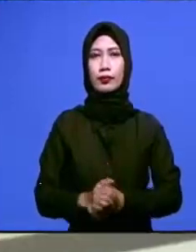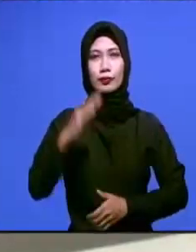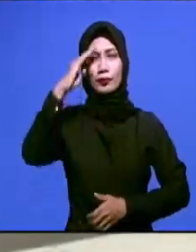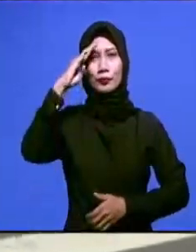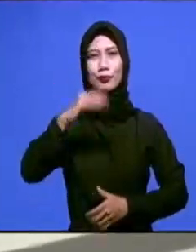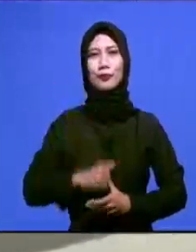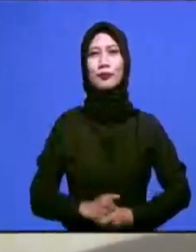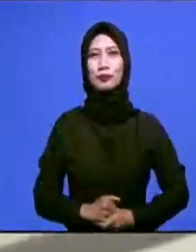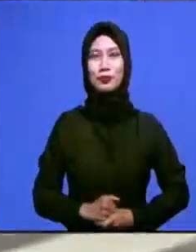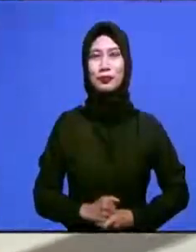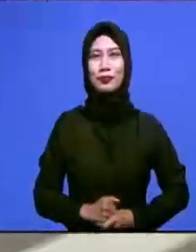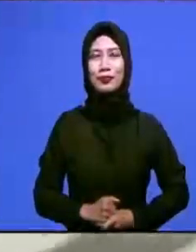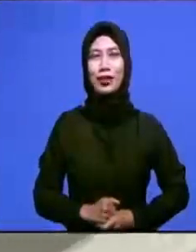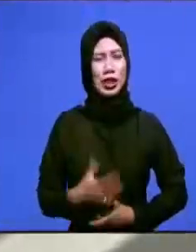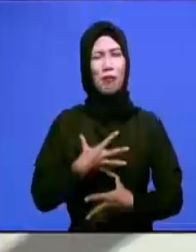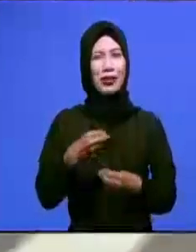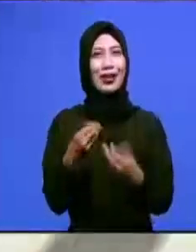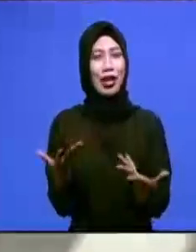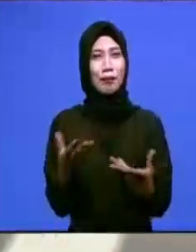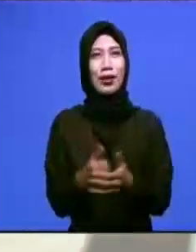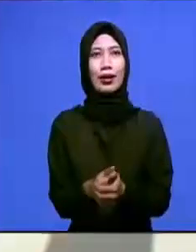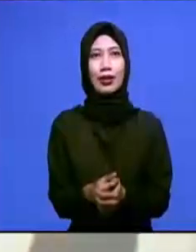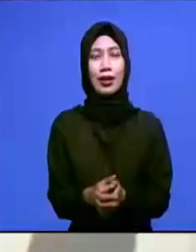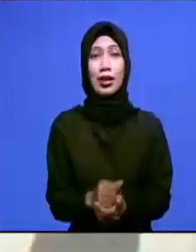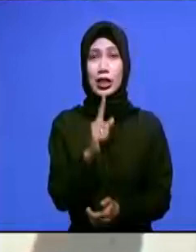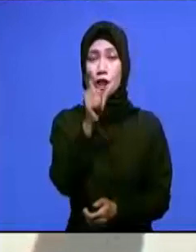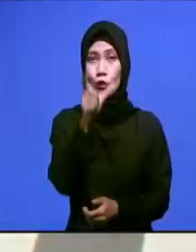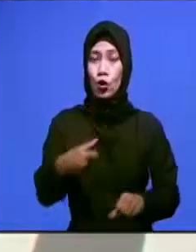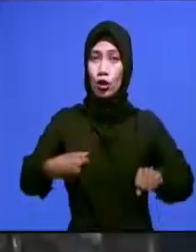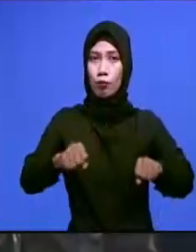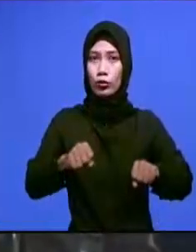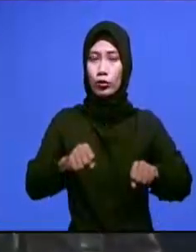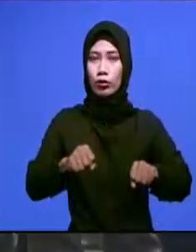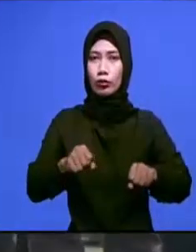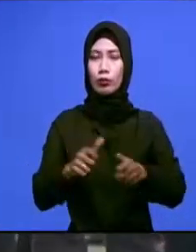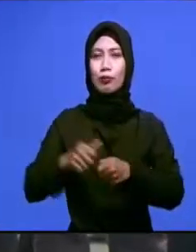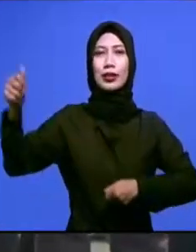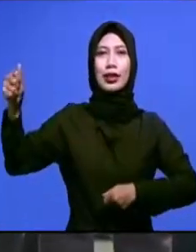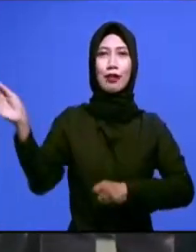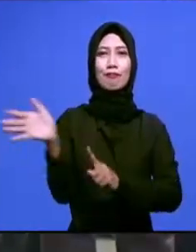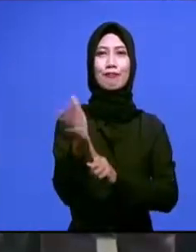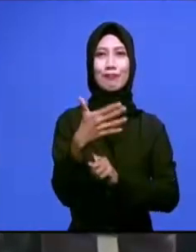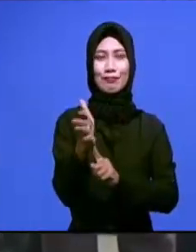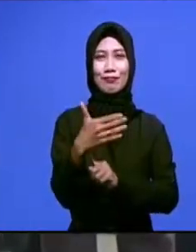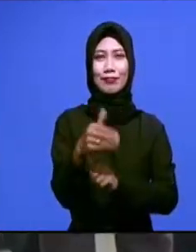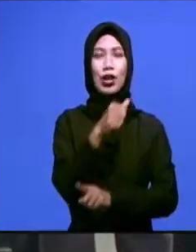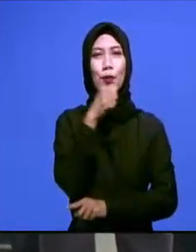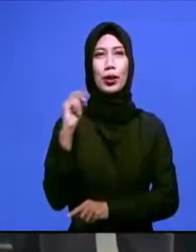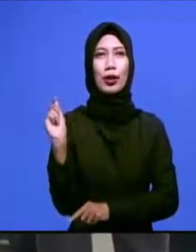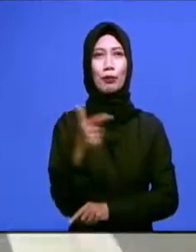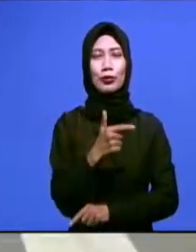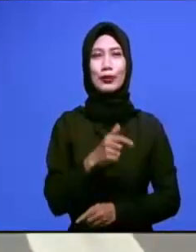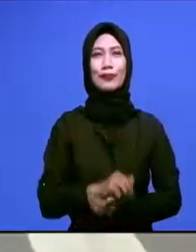yang menarik dari sikap sempurna di Jalan Raya Prapanca. Seorang pengendara motor langsung mengibarkan bendera merah putih di tengah